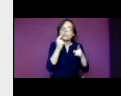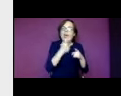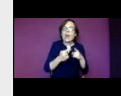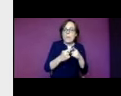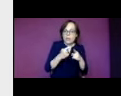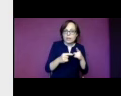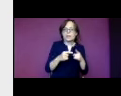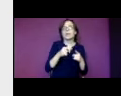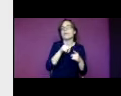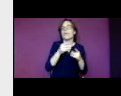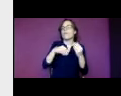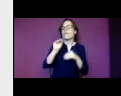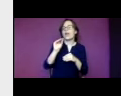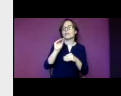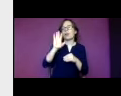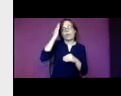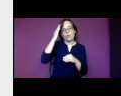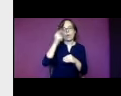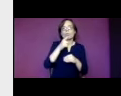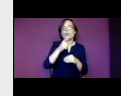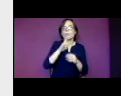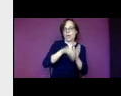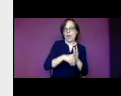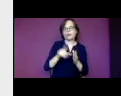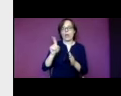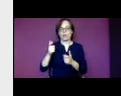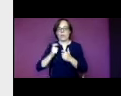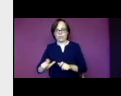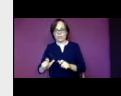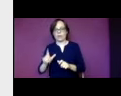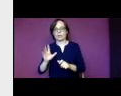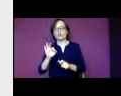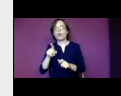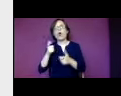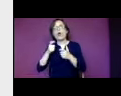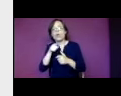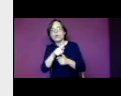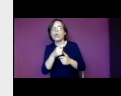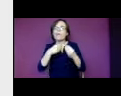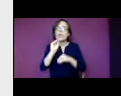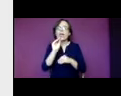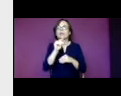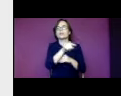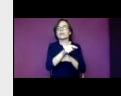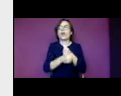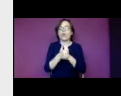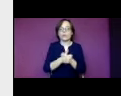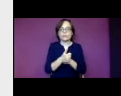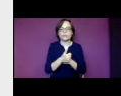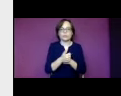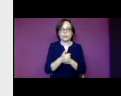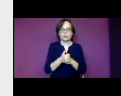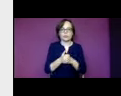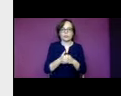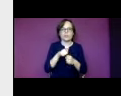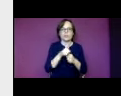naprawdę opowiada o miejskich tęsknotach, o potrzebach mieszczan czy mieszkańców miasta na doświadczanie wsi,